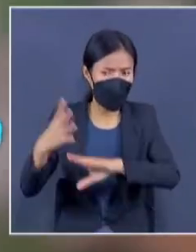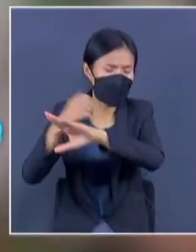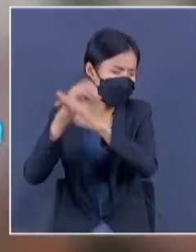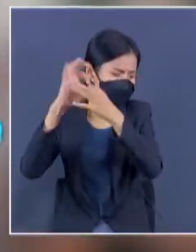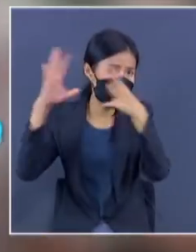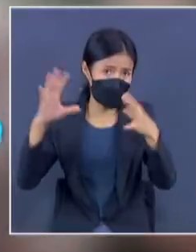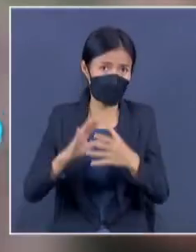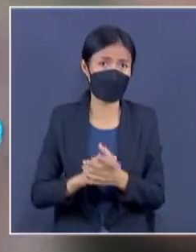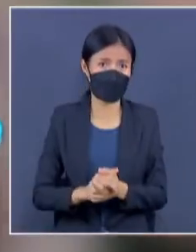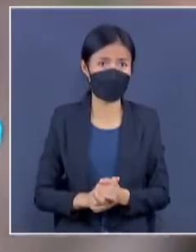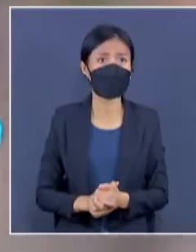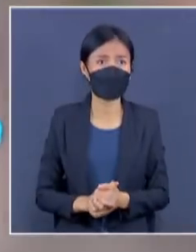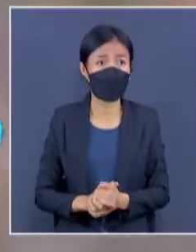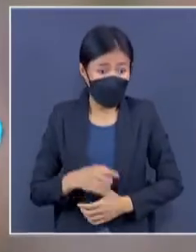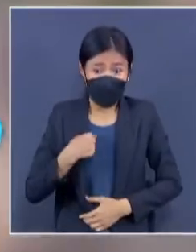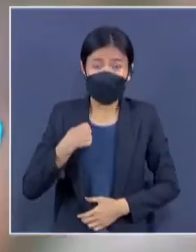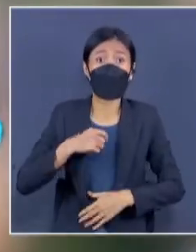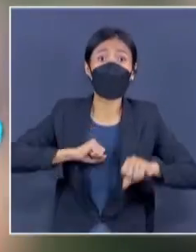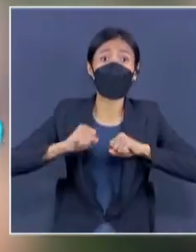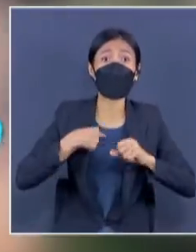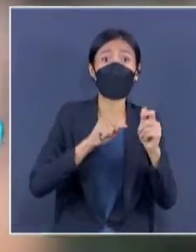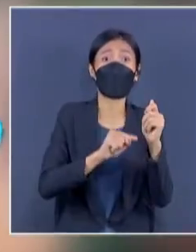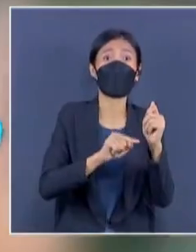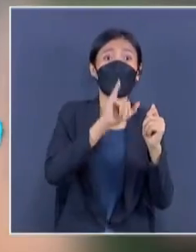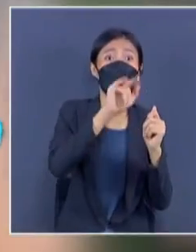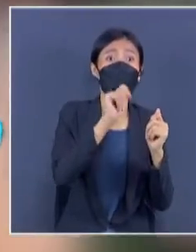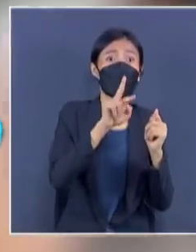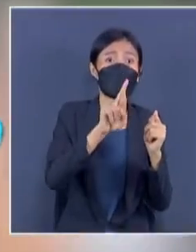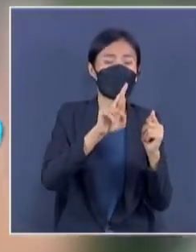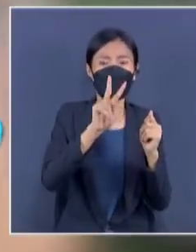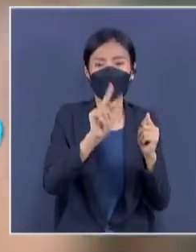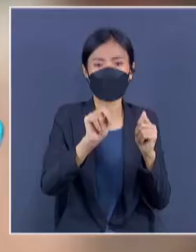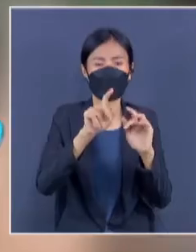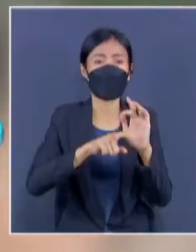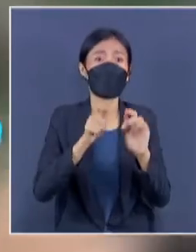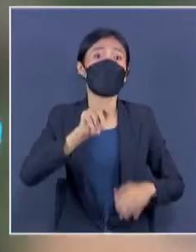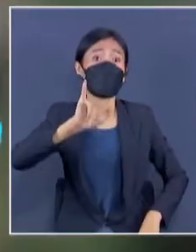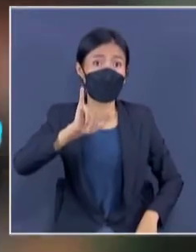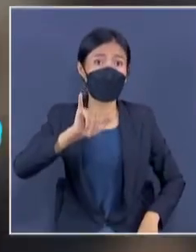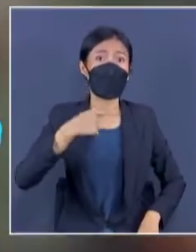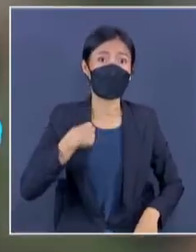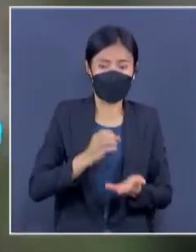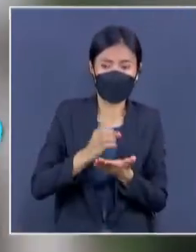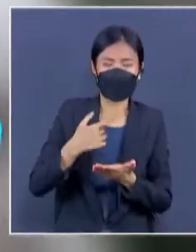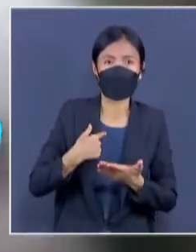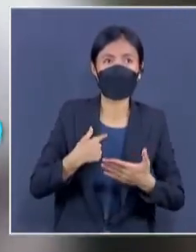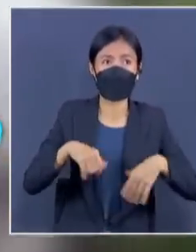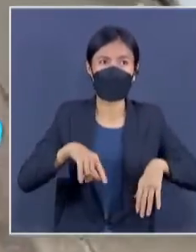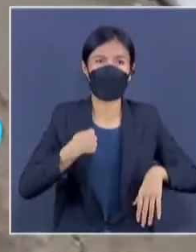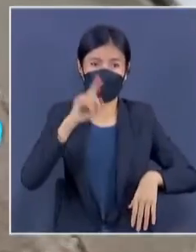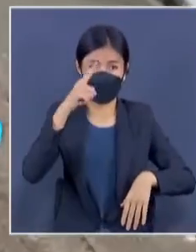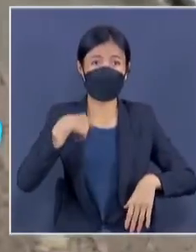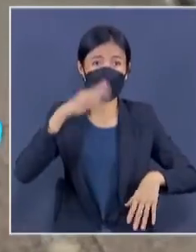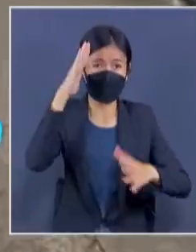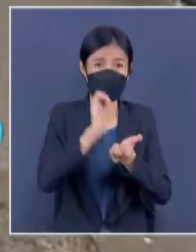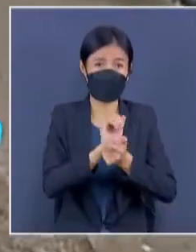ร์ไซค์ไปขี่มาจากอำเภอไซน้อยครับแล้วก็พาประทัดยักษ์มาด้วยเนี่ยแล้วก็ถูกตำรวจไล่ตามมาที่ถนนใหญ่แล้วจ